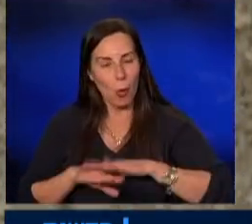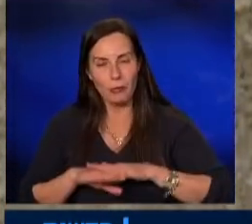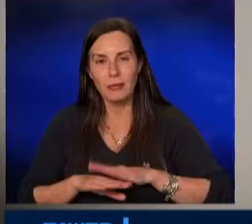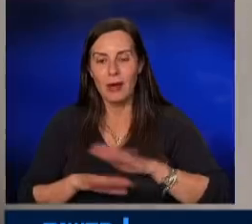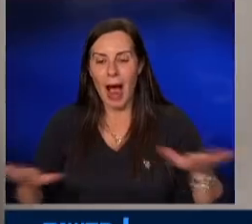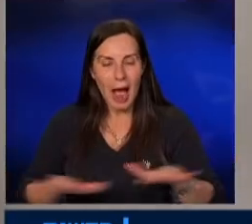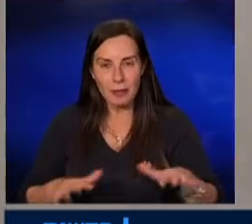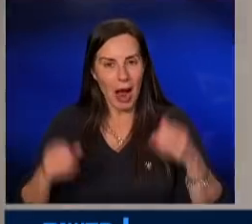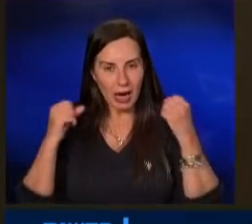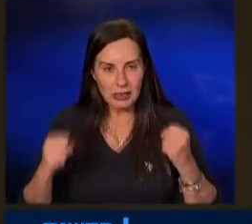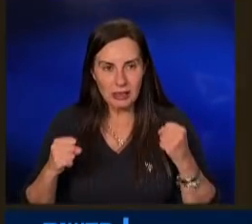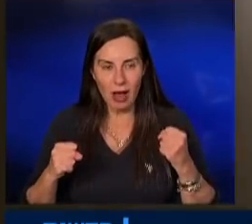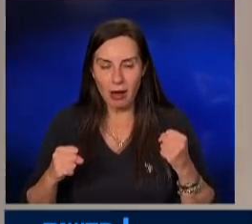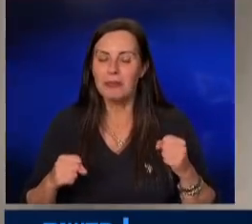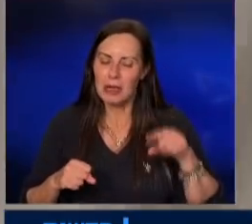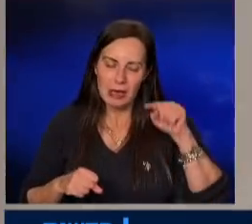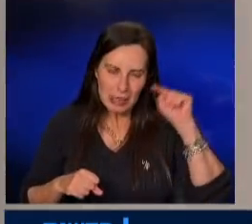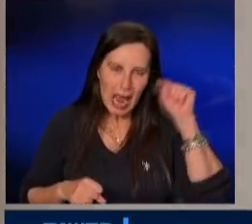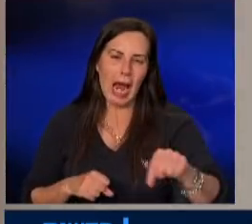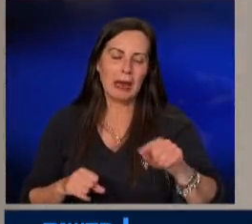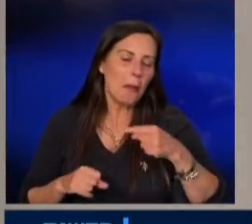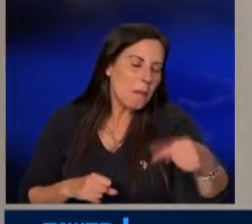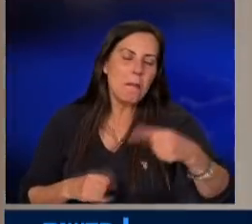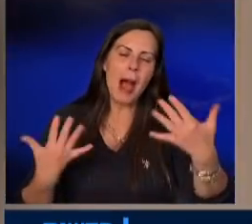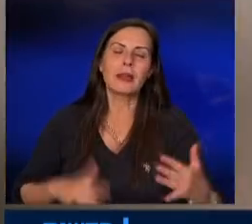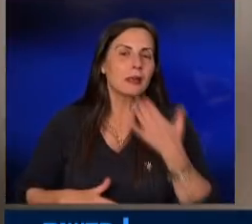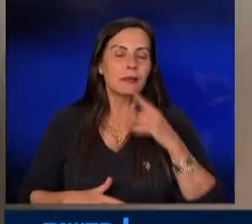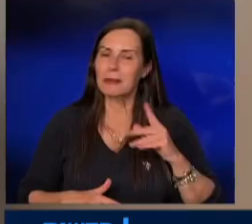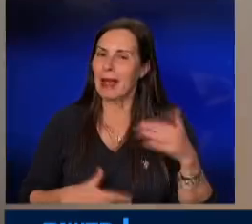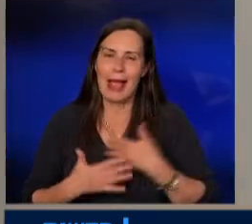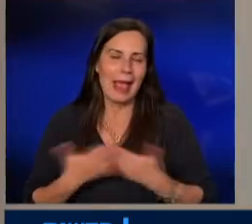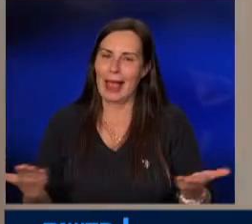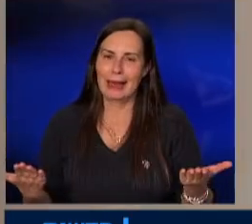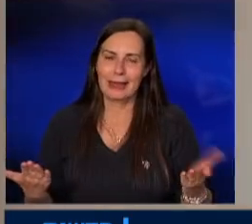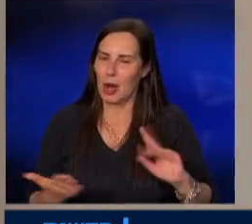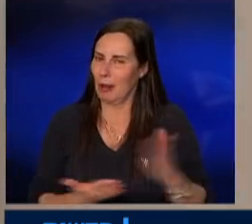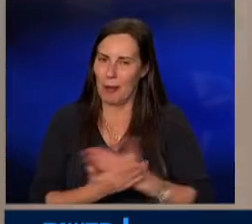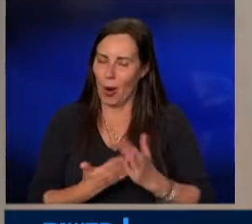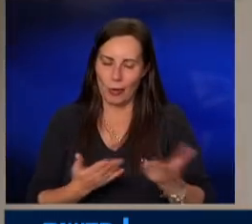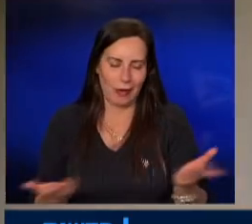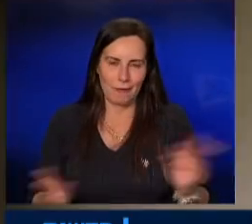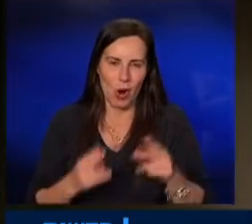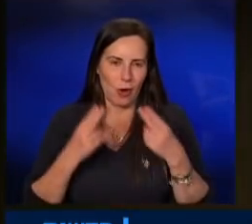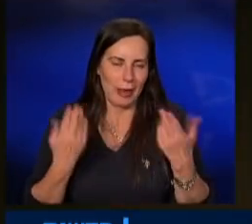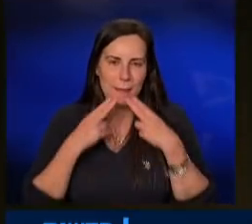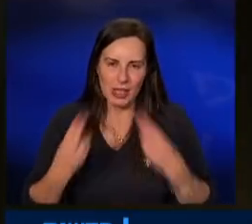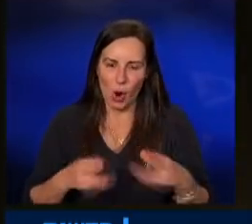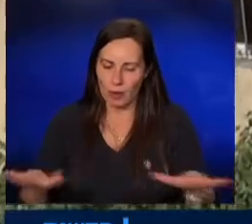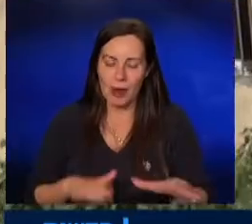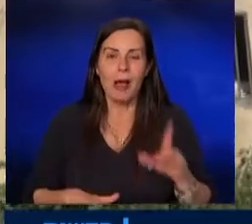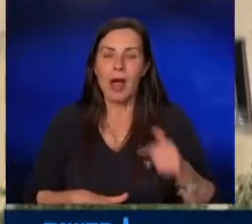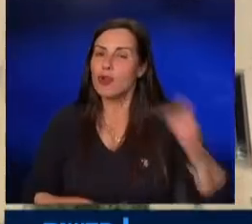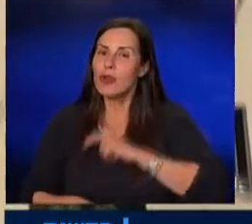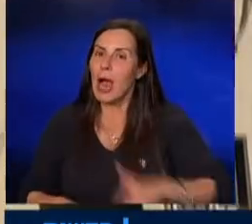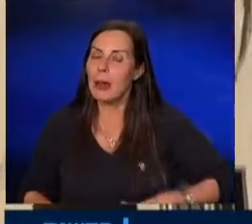שרעש אדמה עוצמתי בו יבוא במוקדם או במאוחר ושישראל רחוקה מאוד מלהיות מוכנה לתרחיש של רעידה חזקה, ראשי